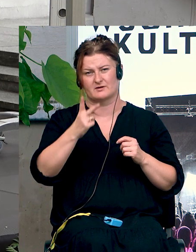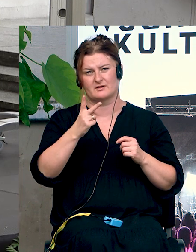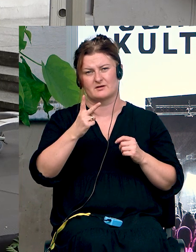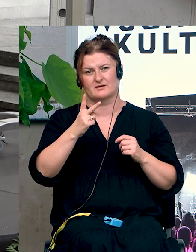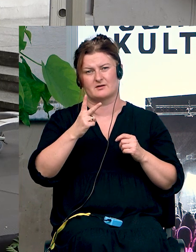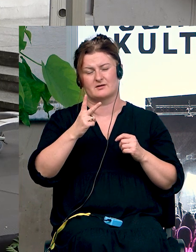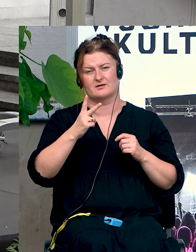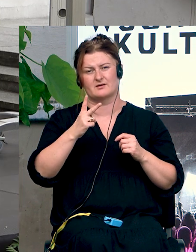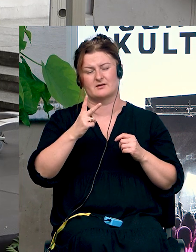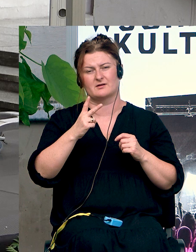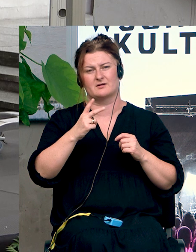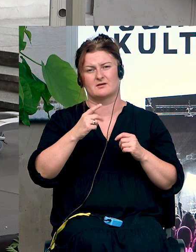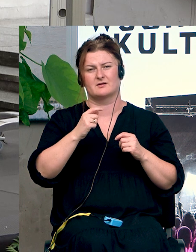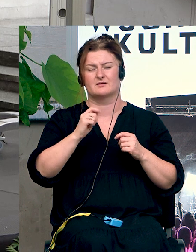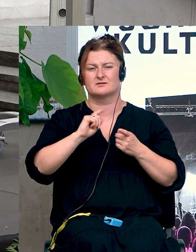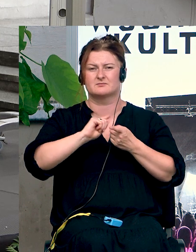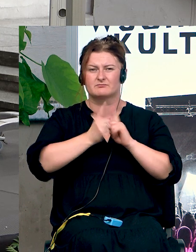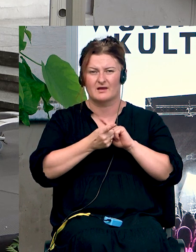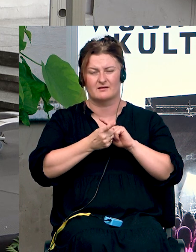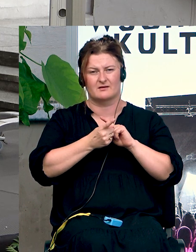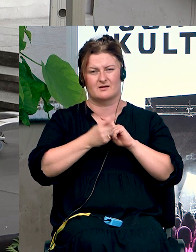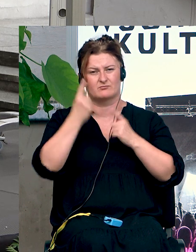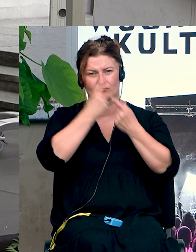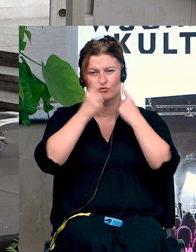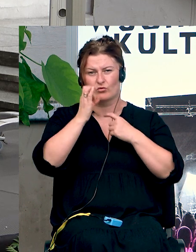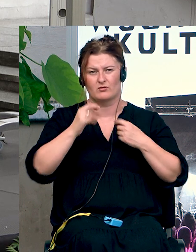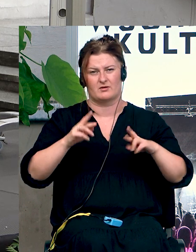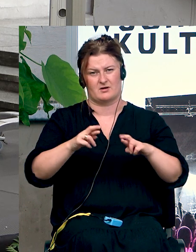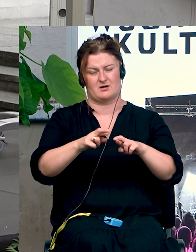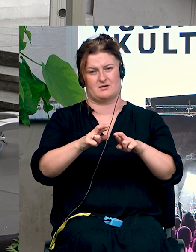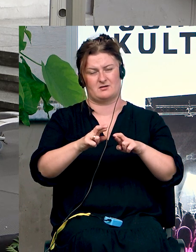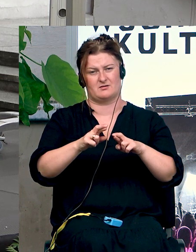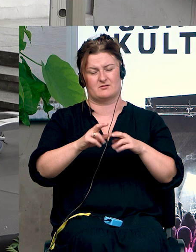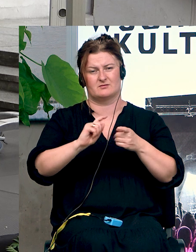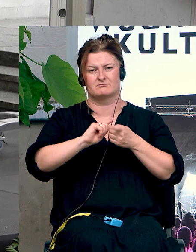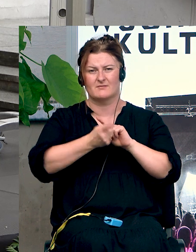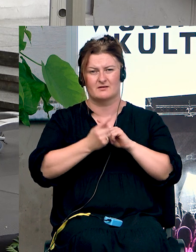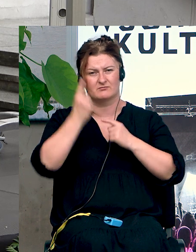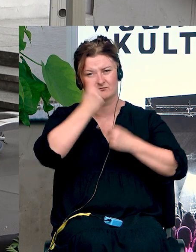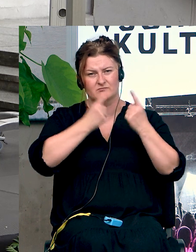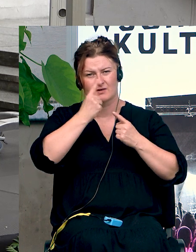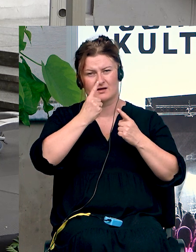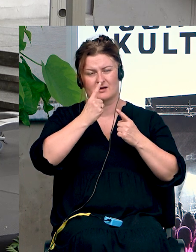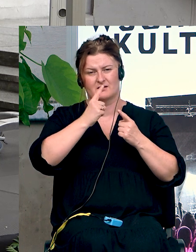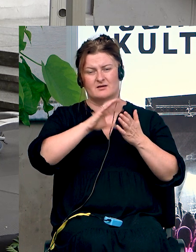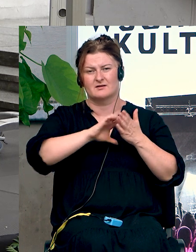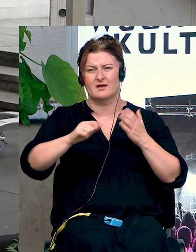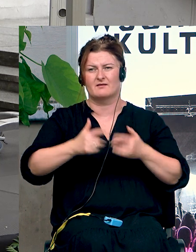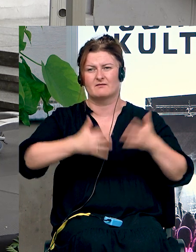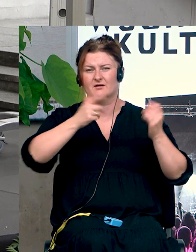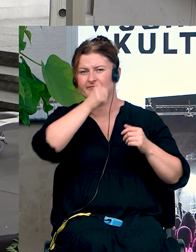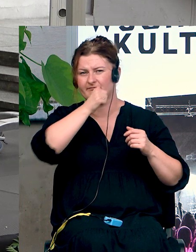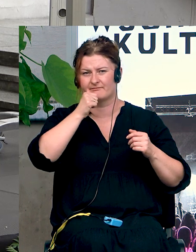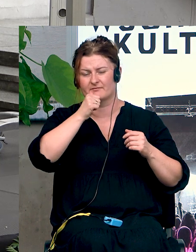деміфілогізувати рак і зняти з нього багато табу для того, щоб люди, батьки і дорослі